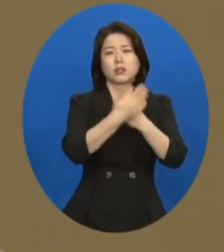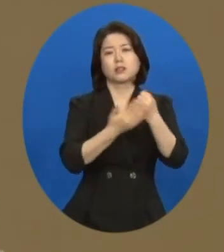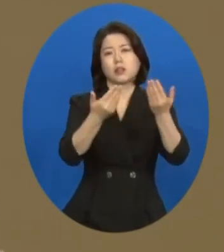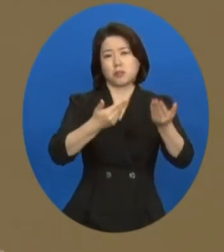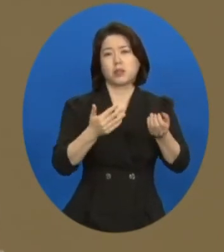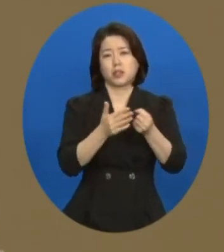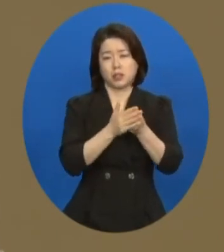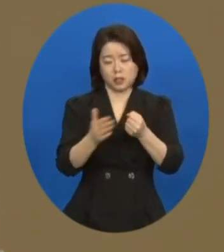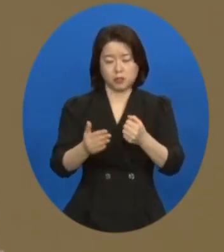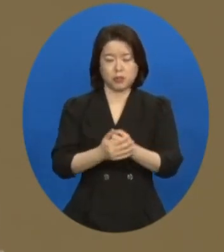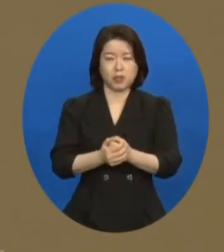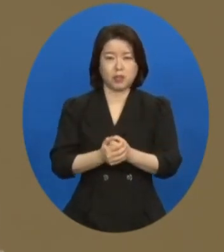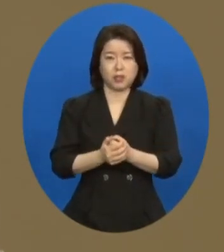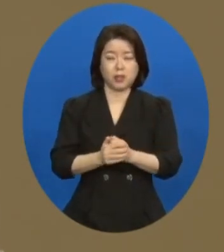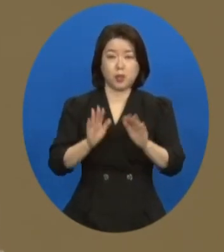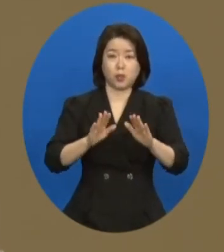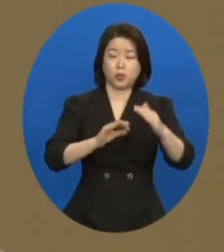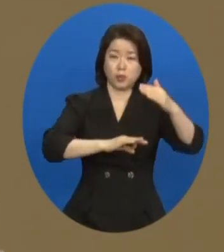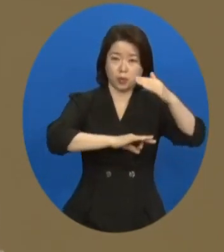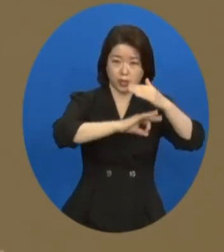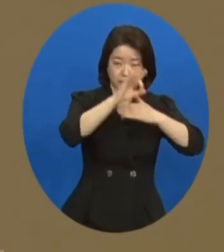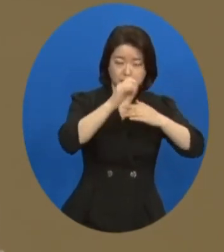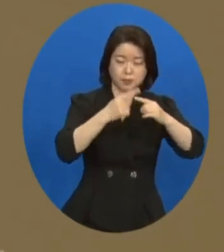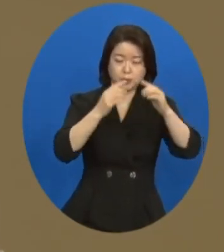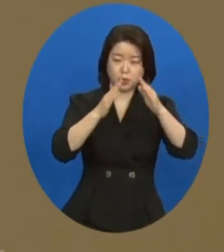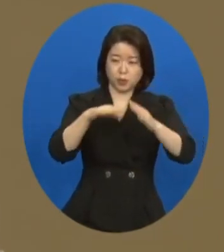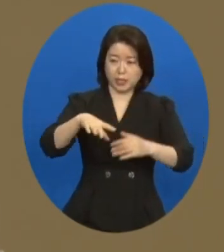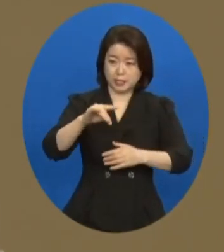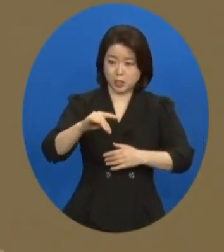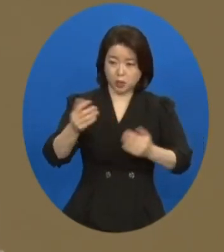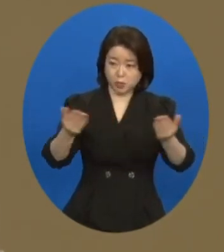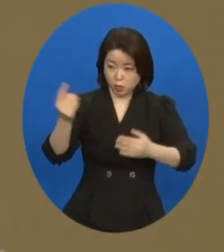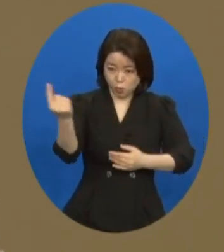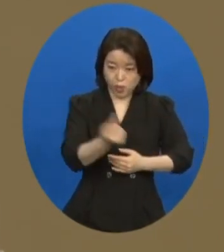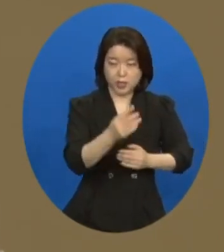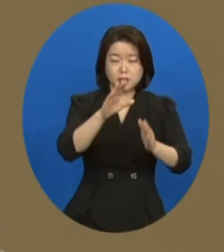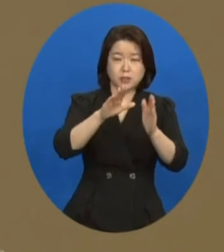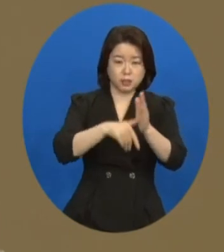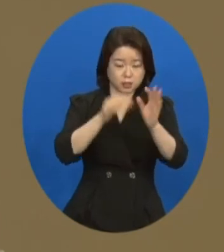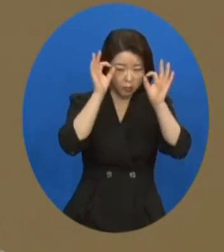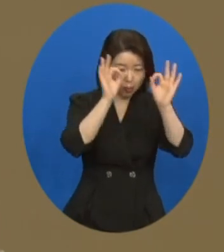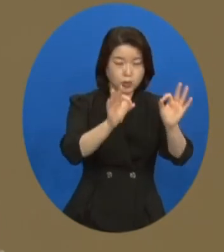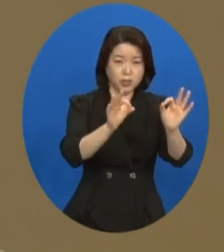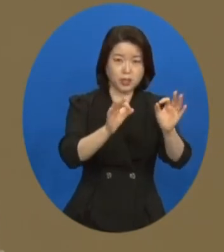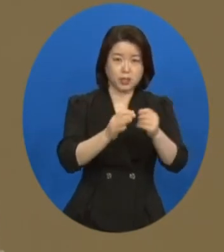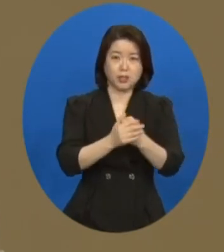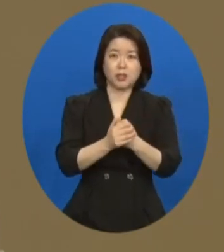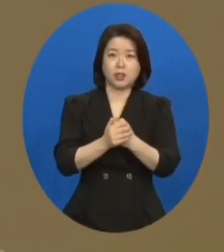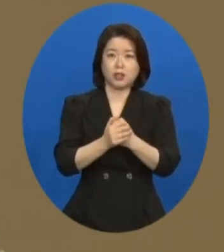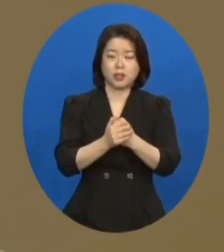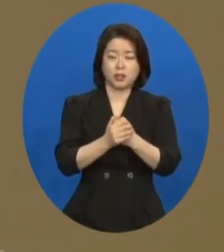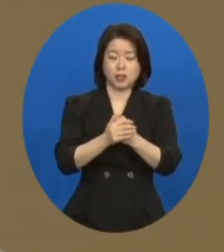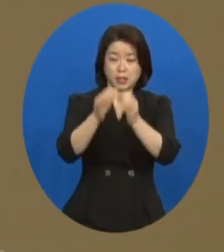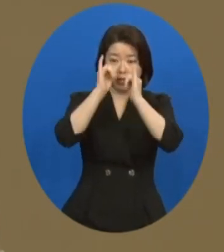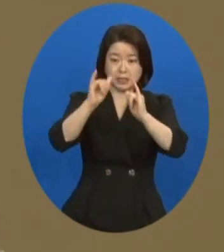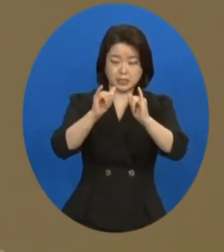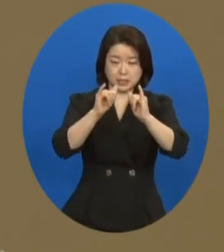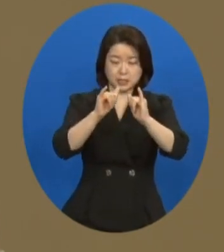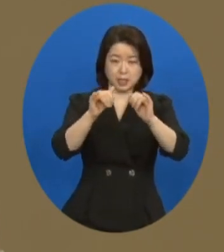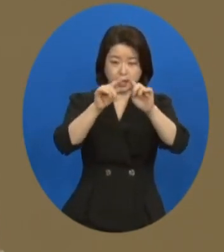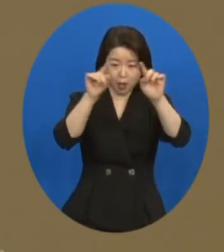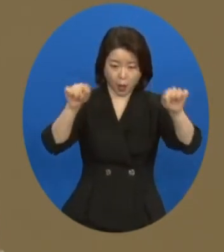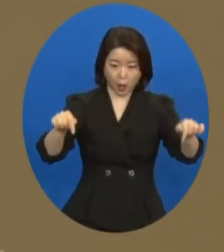제가 오늘 아침 교회의 첫 출근을 해서 보니까 상태가 1 재